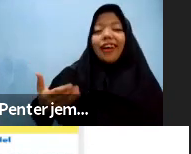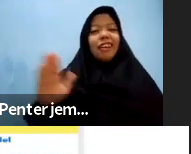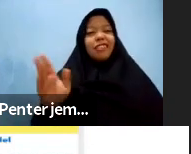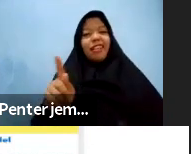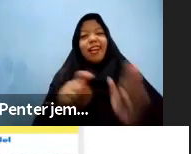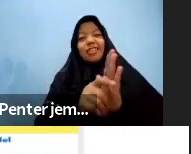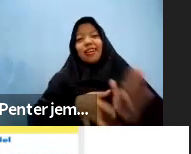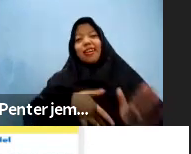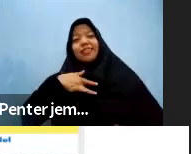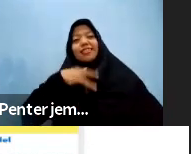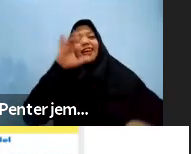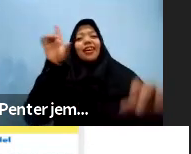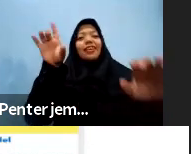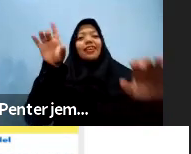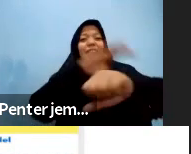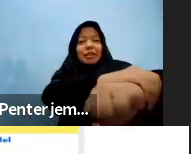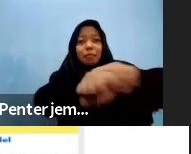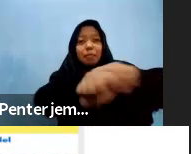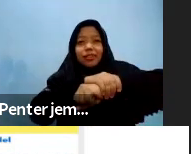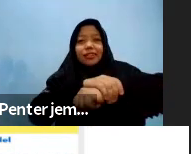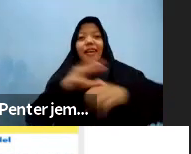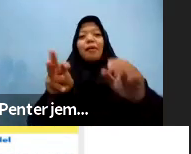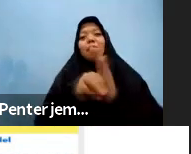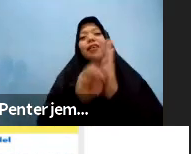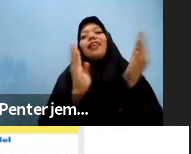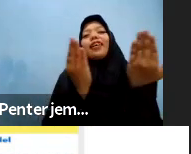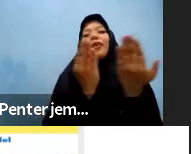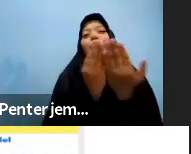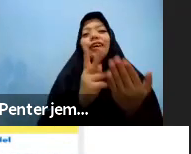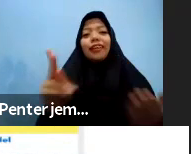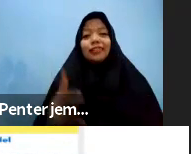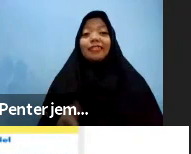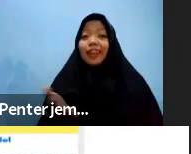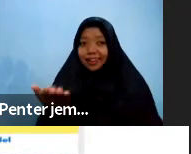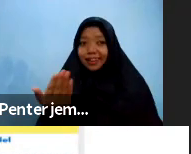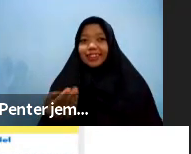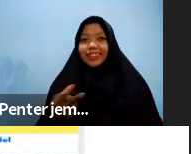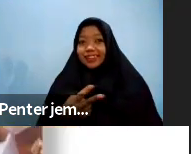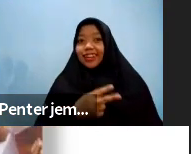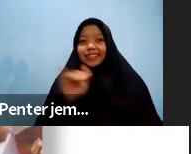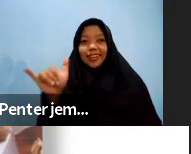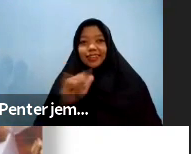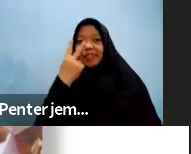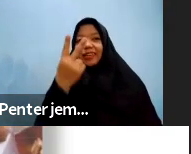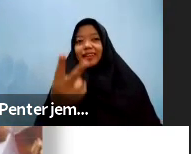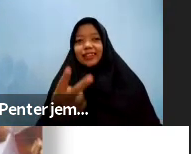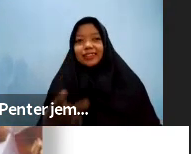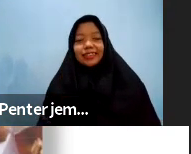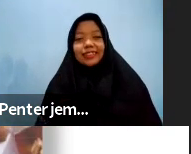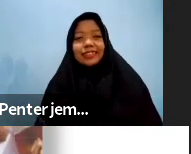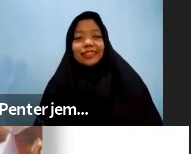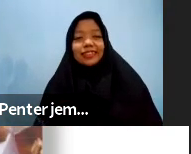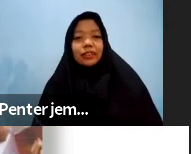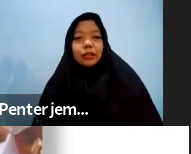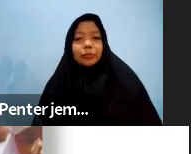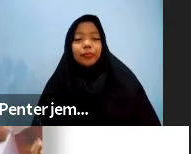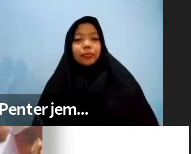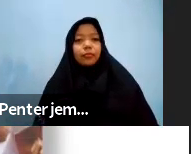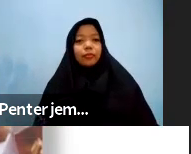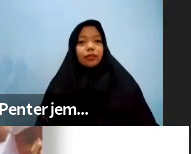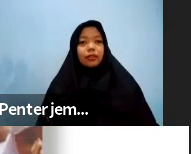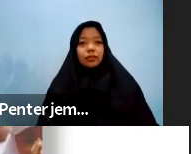sebuah PR seperti itu nanti kita sama-sama lihat nah eh ini saya hanya